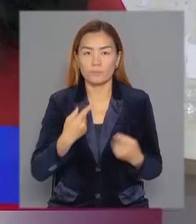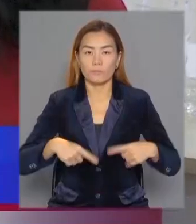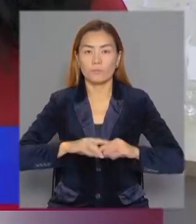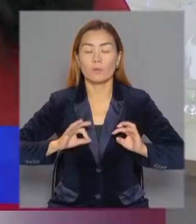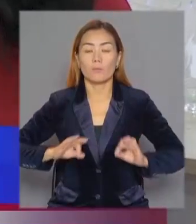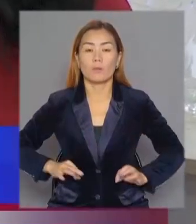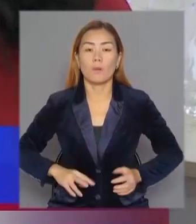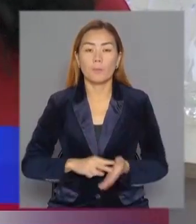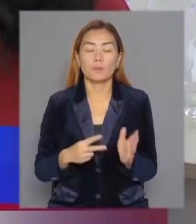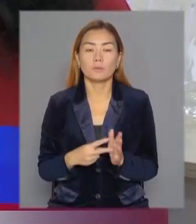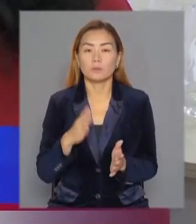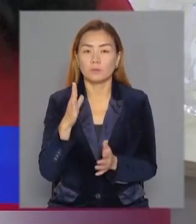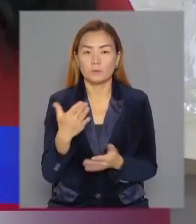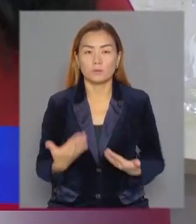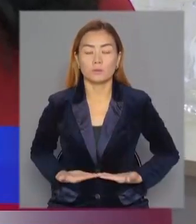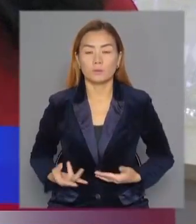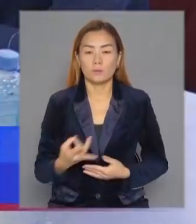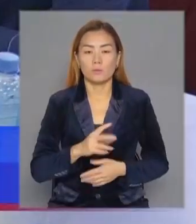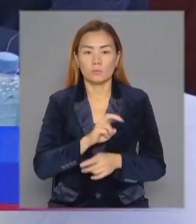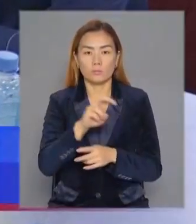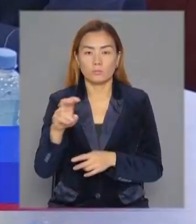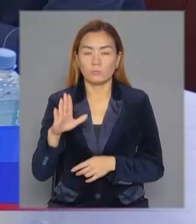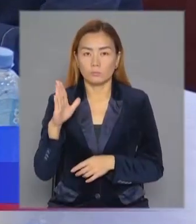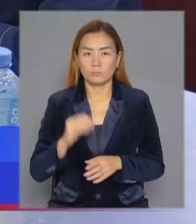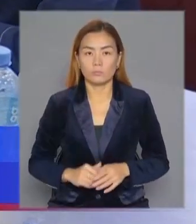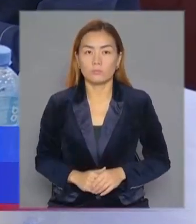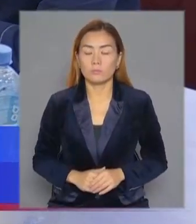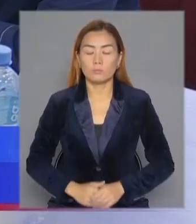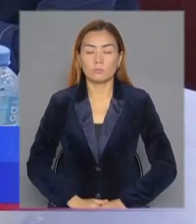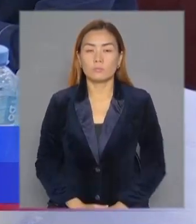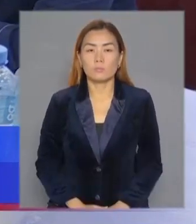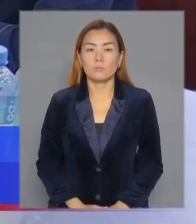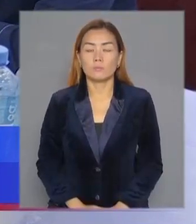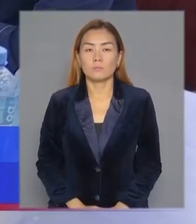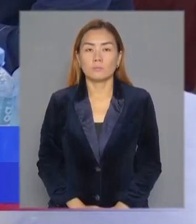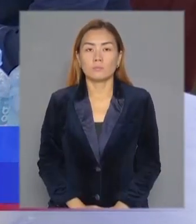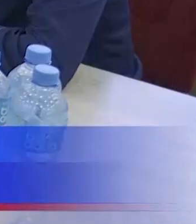органы прокуратуры планируют охватить жителей ранов нув телеканал Трау